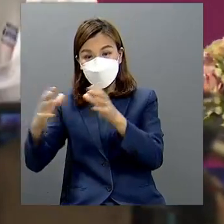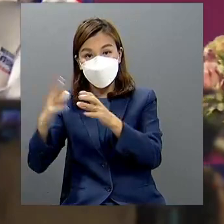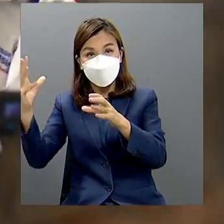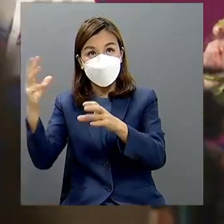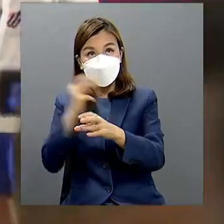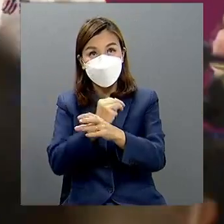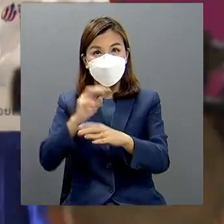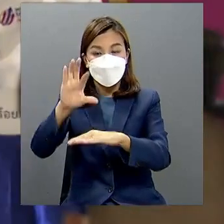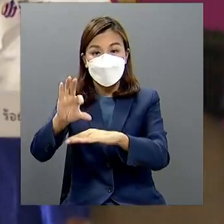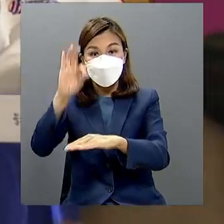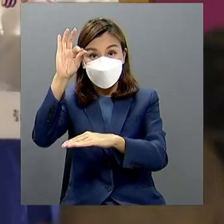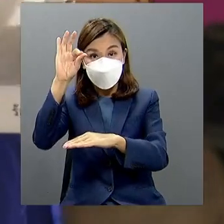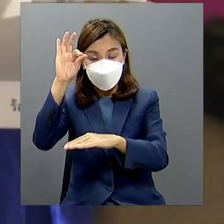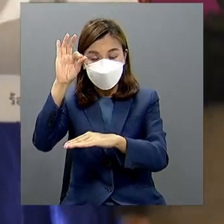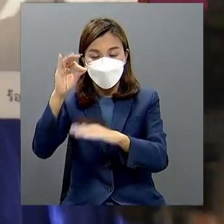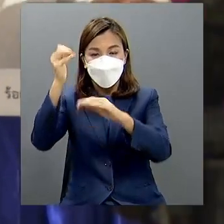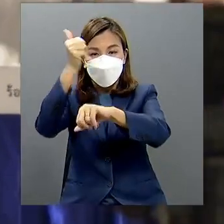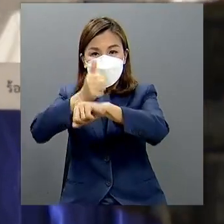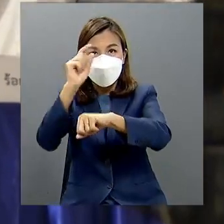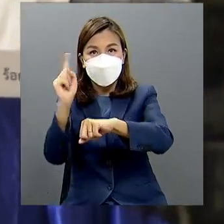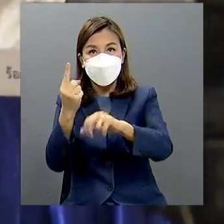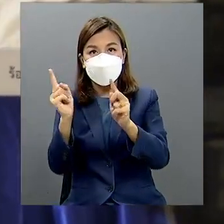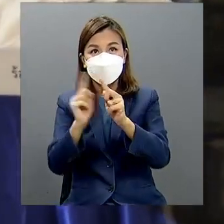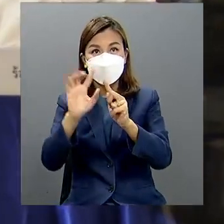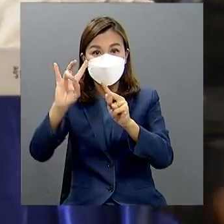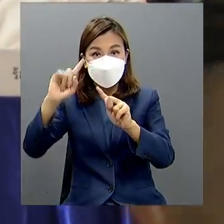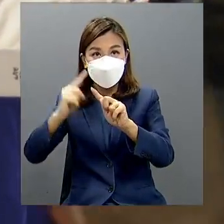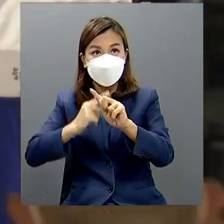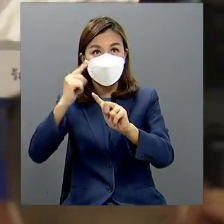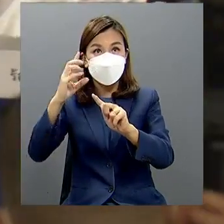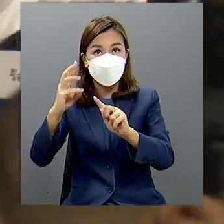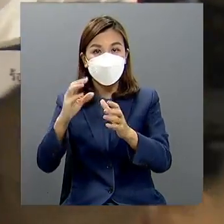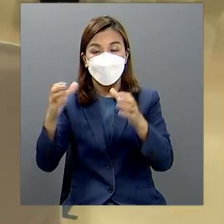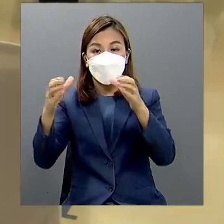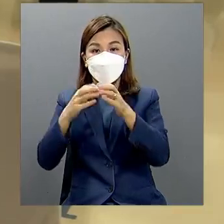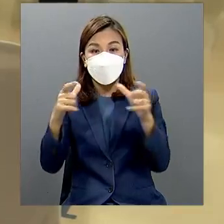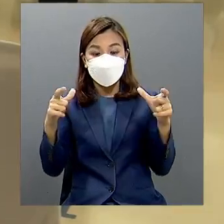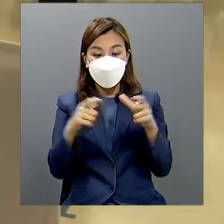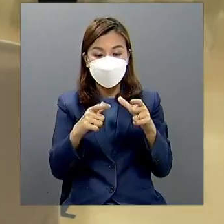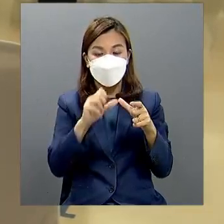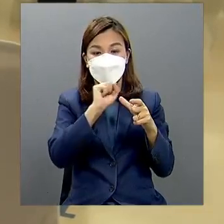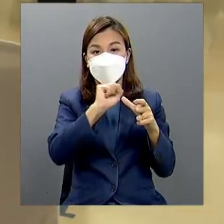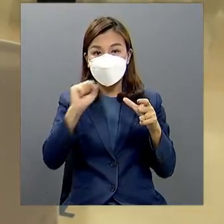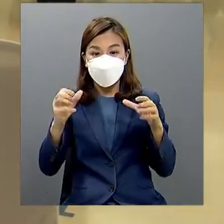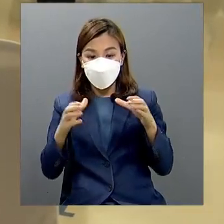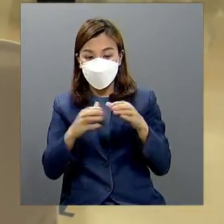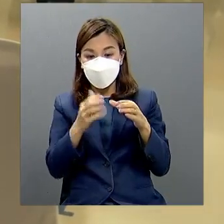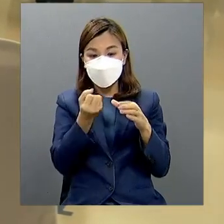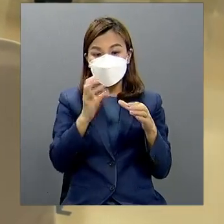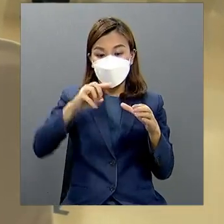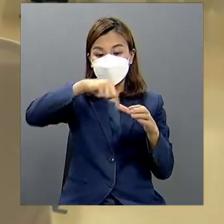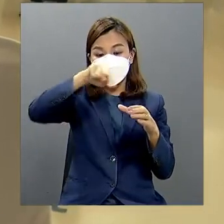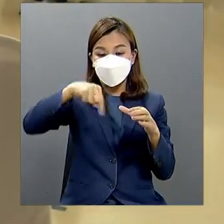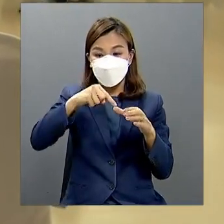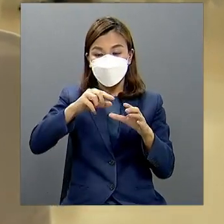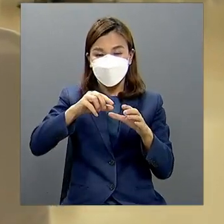ชุดใหม่7มิถุนายนนี้และเป็นไปได้ค่ะว่าพรรคเล็กบางพรรคส.ส.ในกลุ่มที่เรียกตัวเองว่ากลุ่ม16จะเข้าร่วมงานด้ว